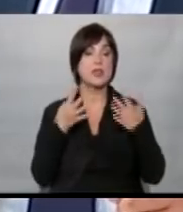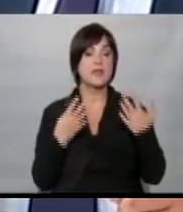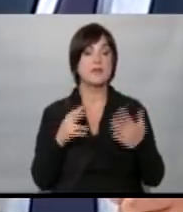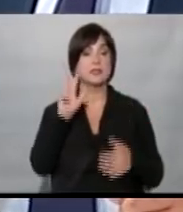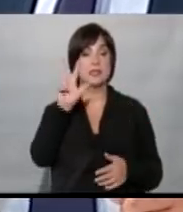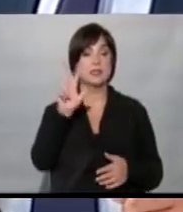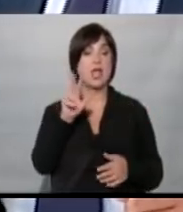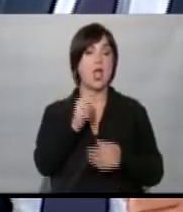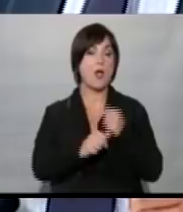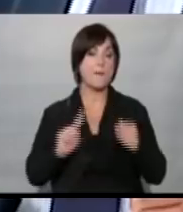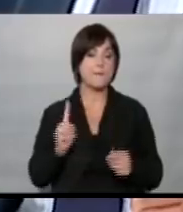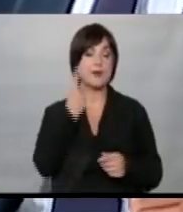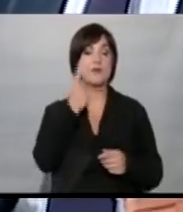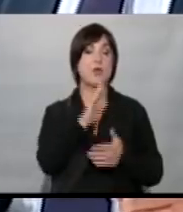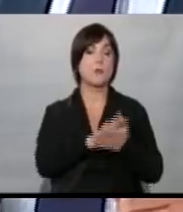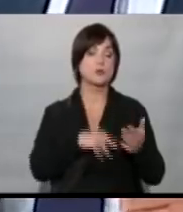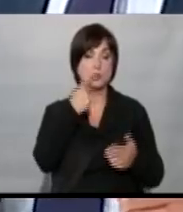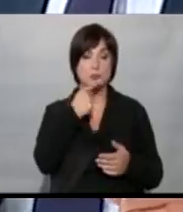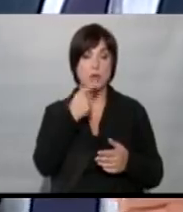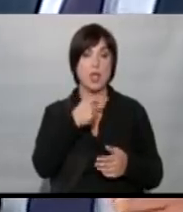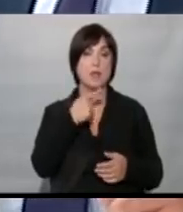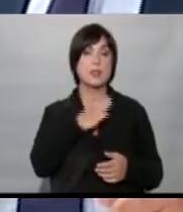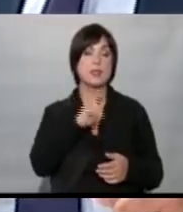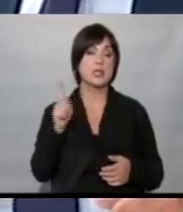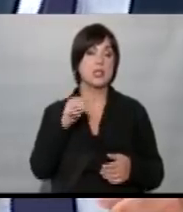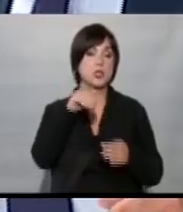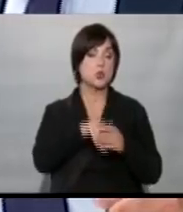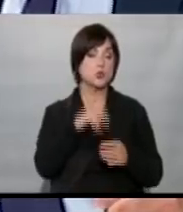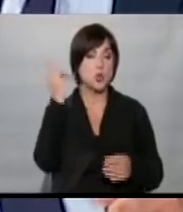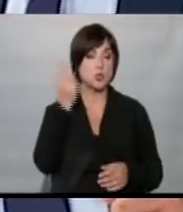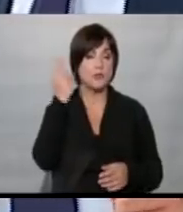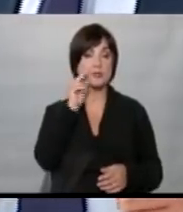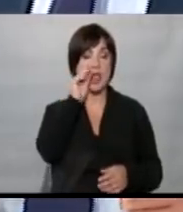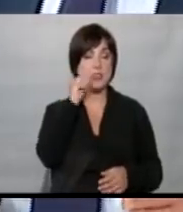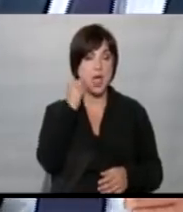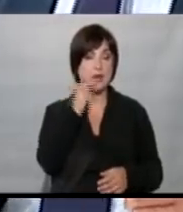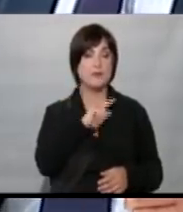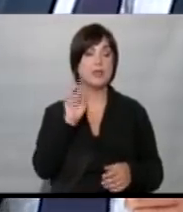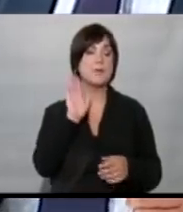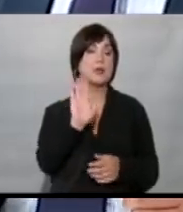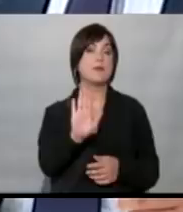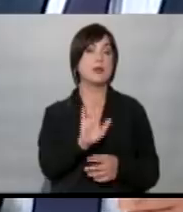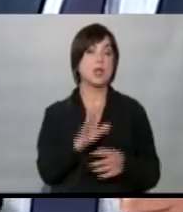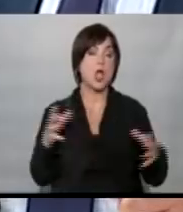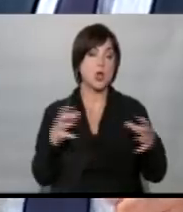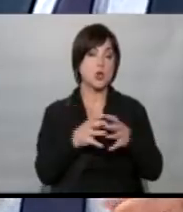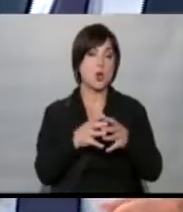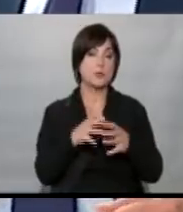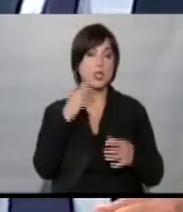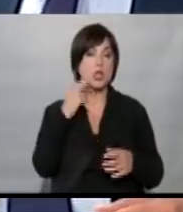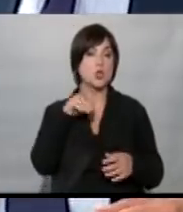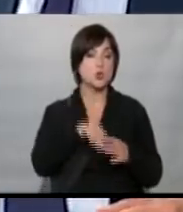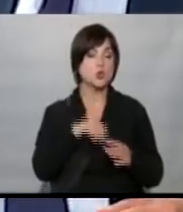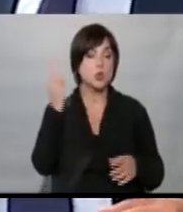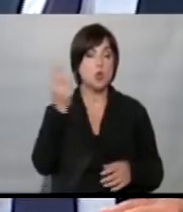92-93, за прв пат почна да се шири приказната дека ние не сме јужнословенски народ и не припаѓаме на групата на